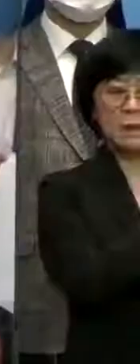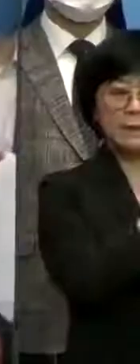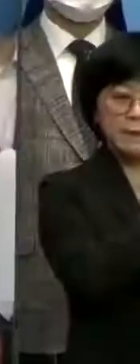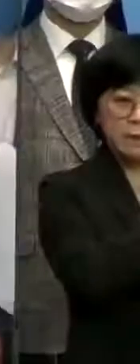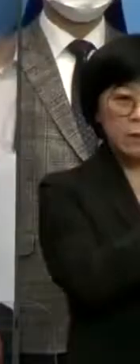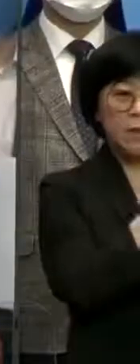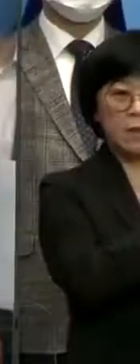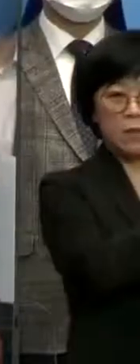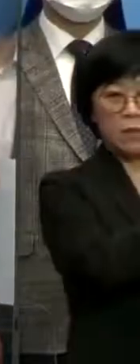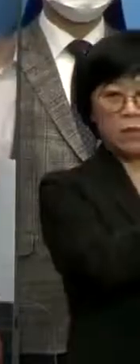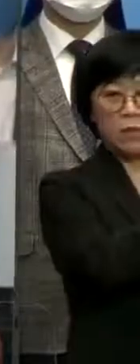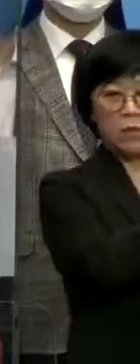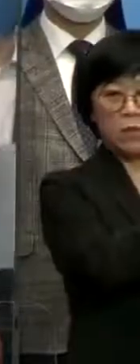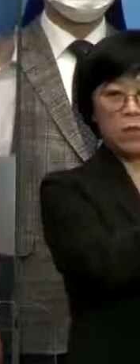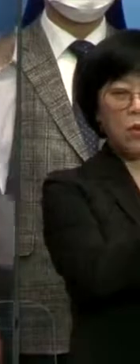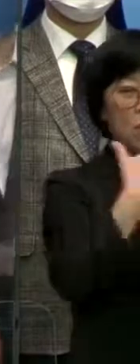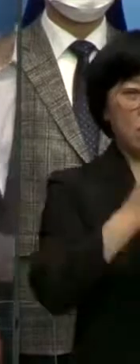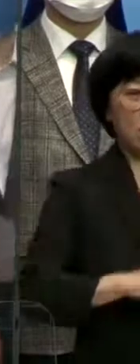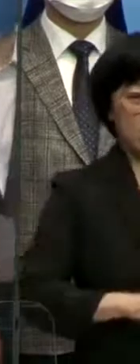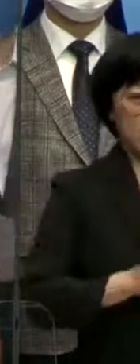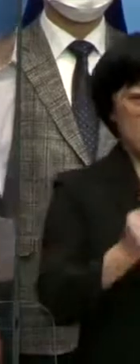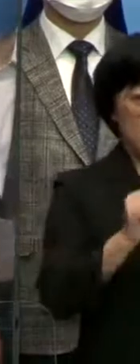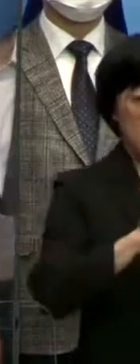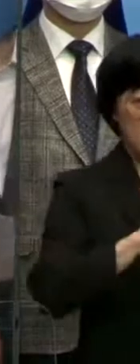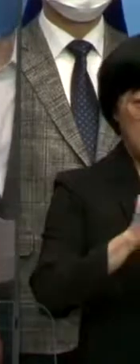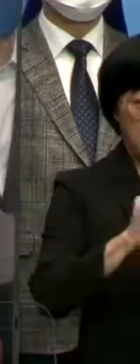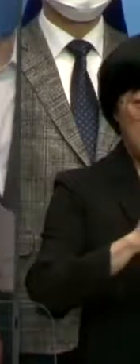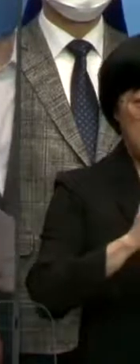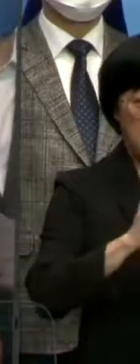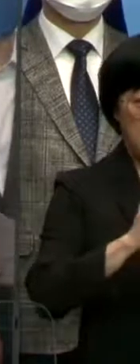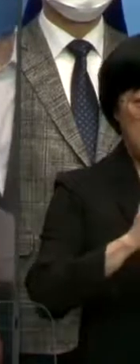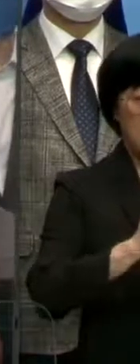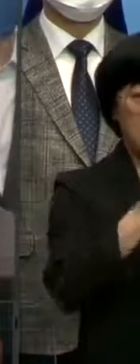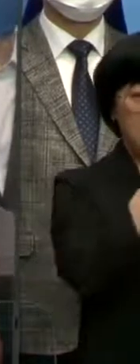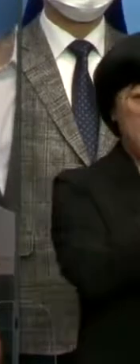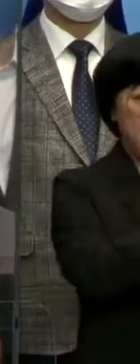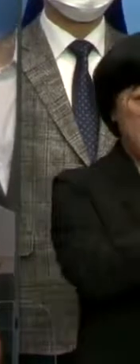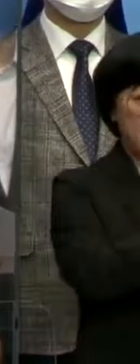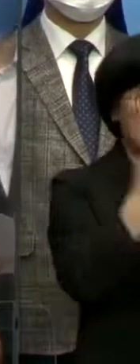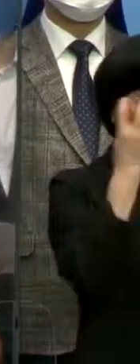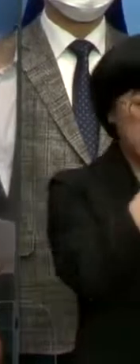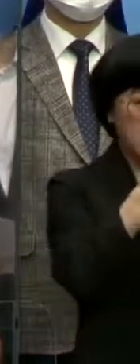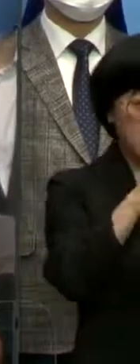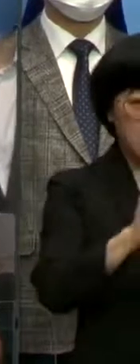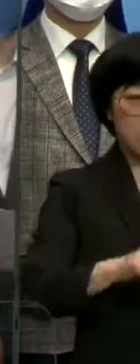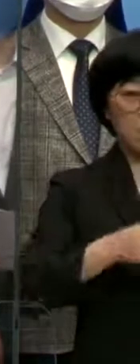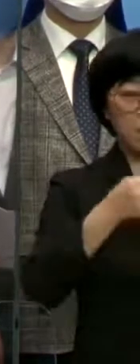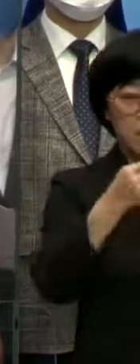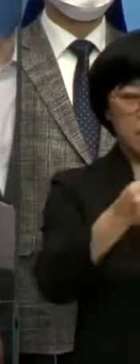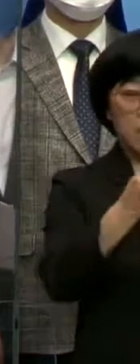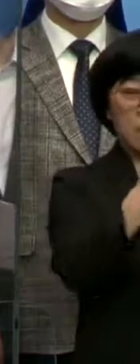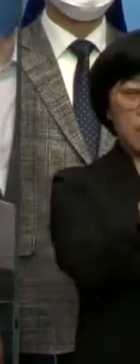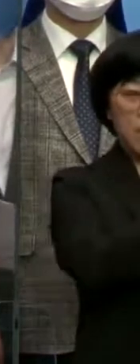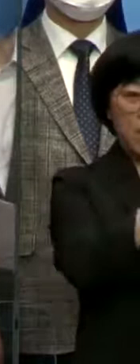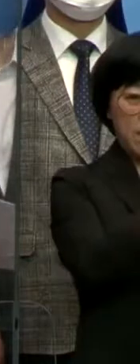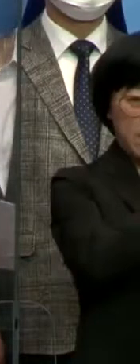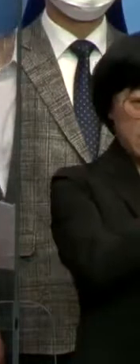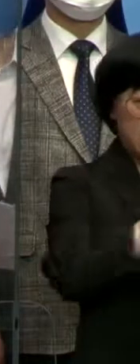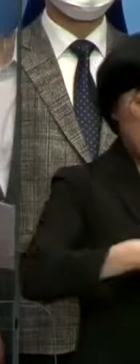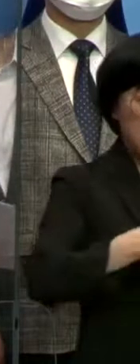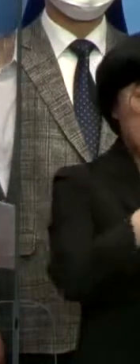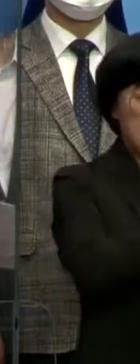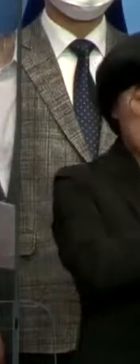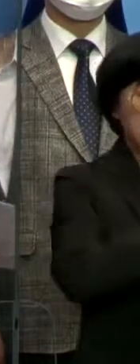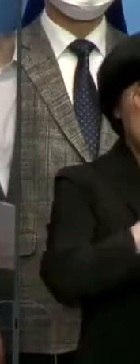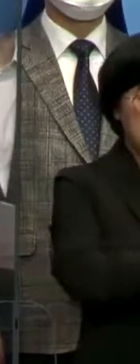직접 발의하시고 또 보건복지위원회 활동하시면서 이 법안 소위에 참여하시면서 법안의 필요성과